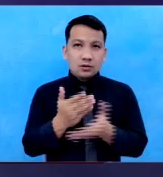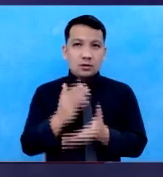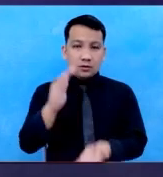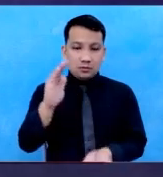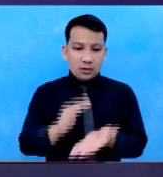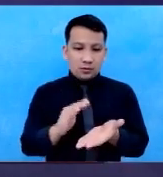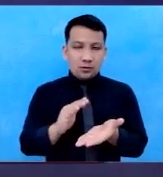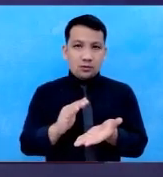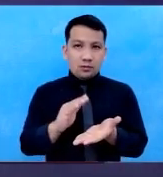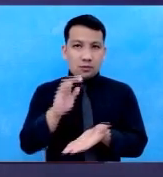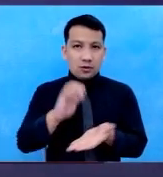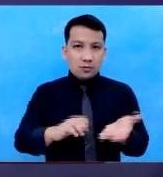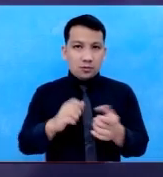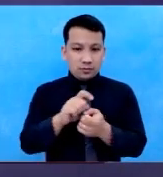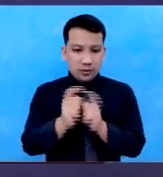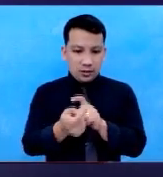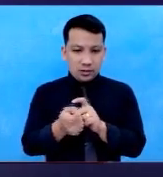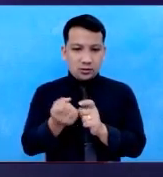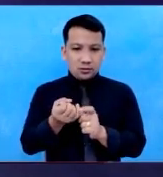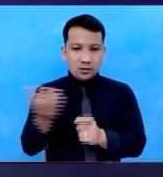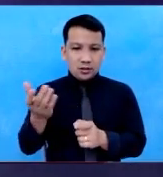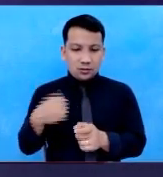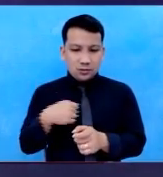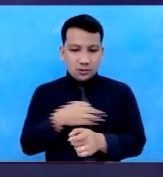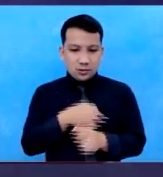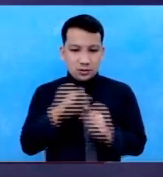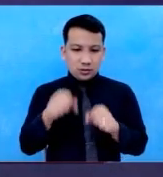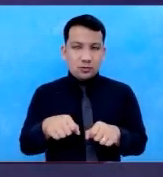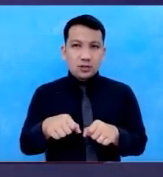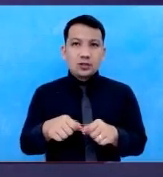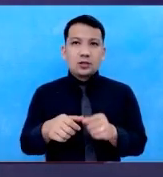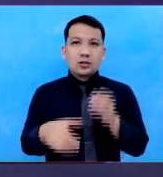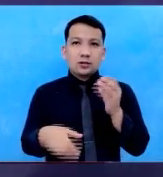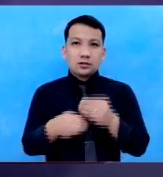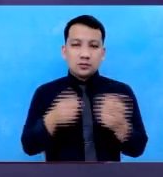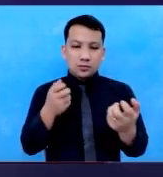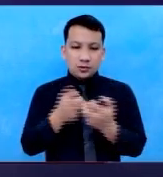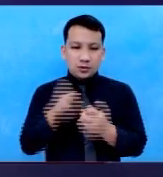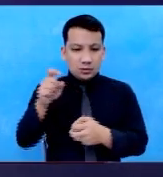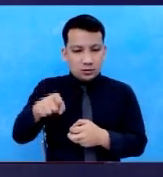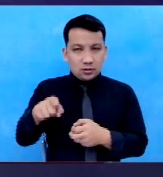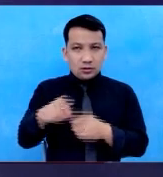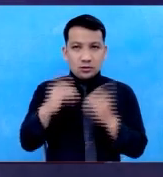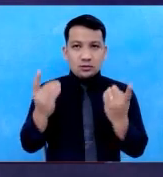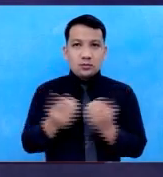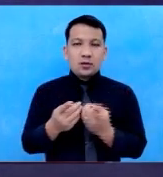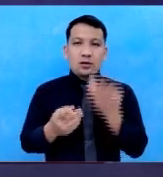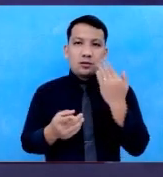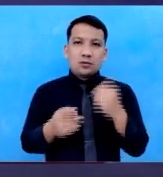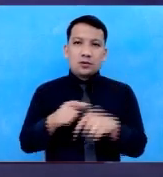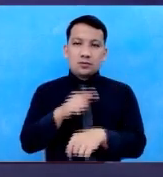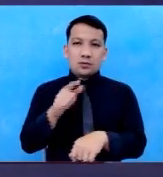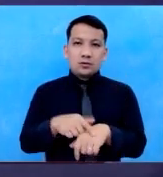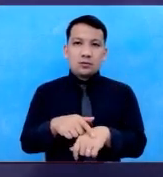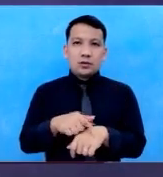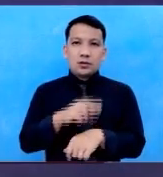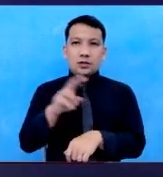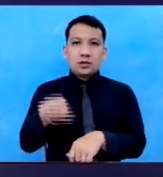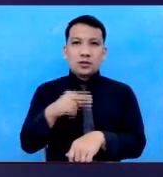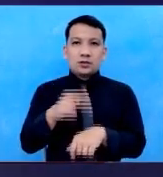ang pag-adjust ng bilang ng tauhan nang naaayon sa pangailangan ng ahensya. Prioridad din ang National Land Use